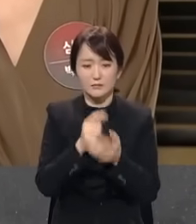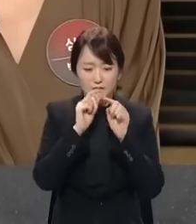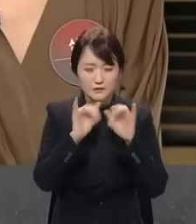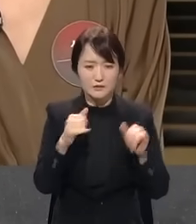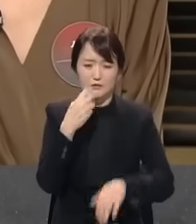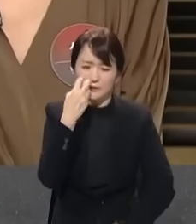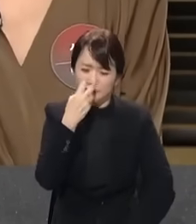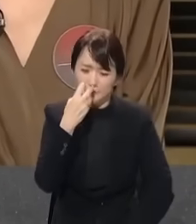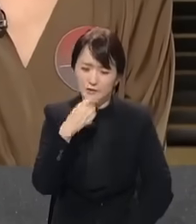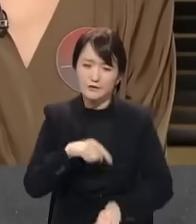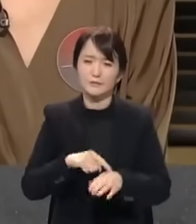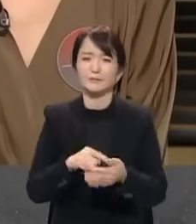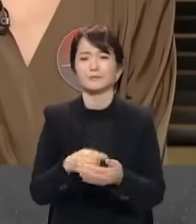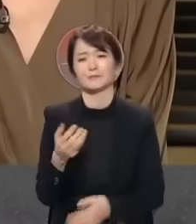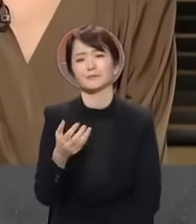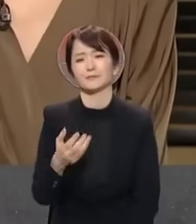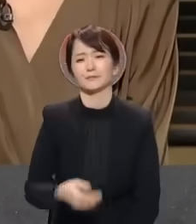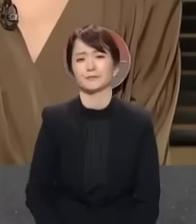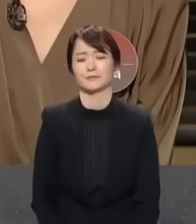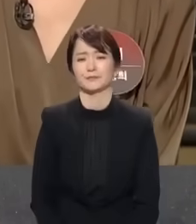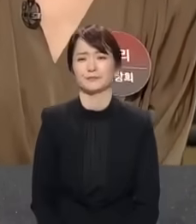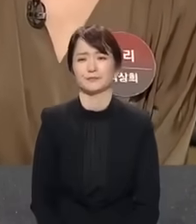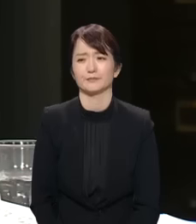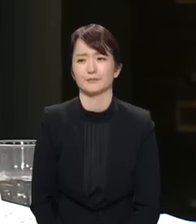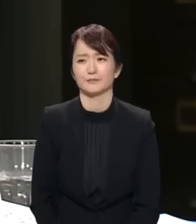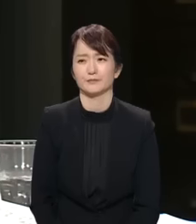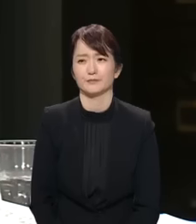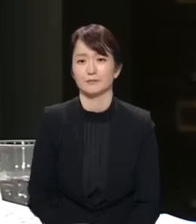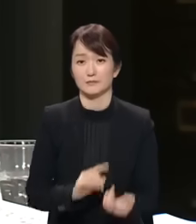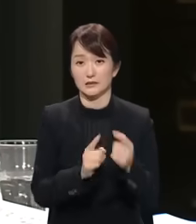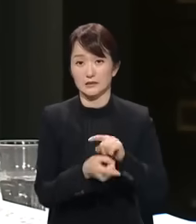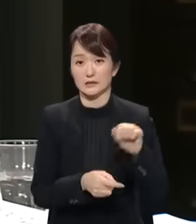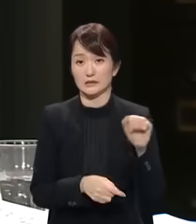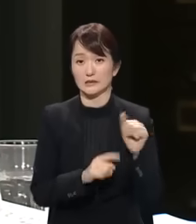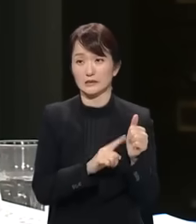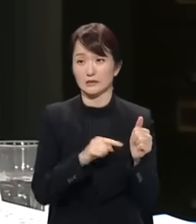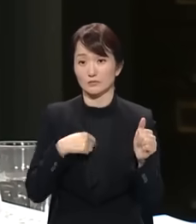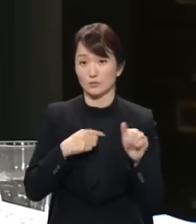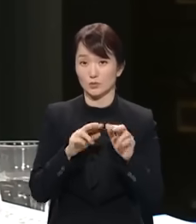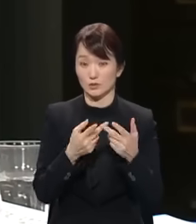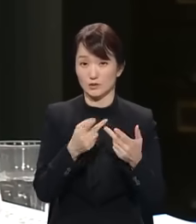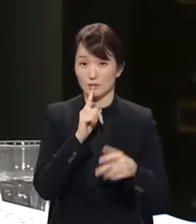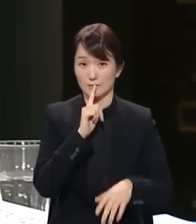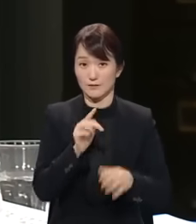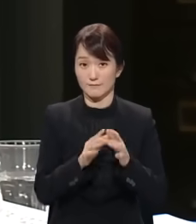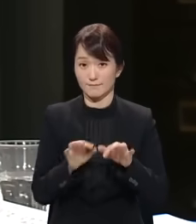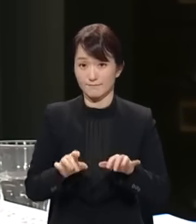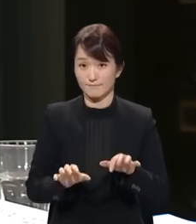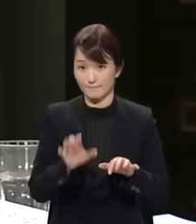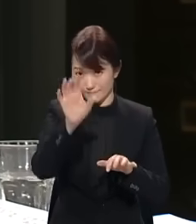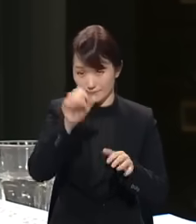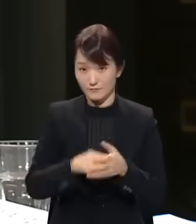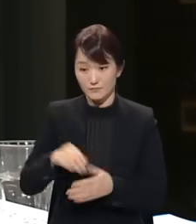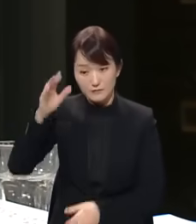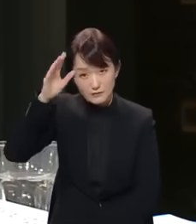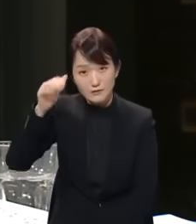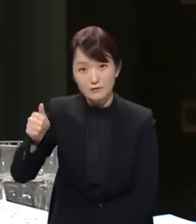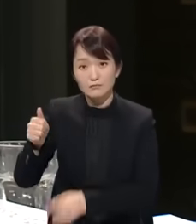참 속상하신 나날입니다. 자 그런데 대리기사가 이렇게 본인의 주장 글을 올리고 나서 이